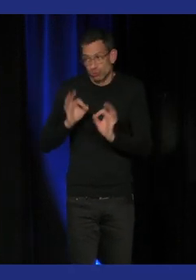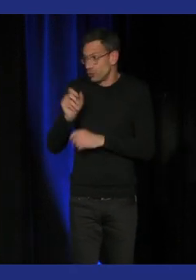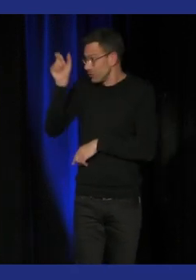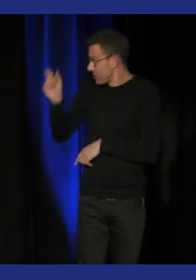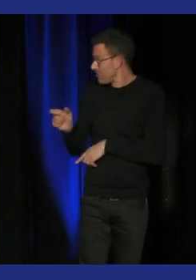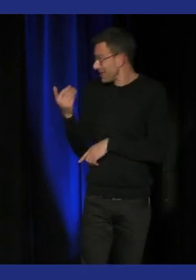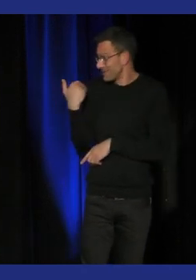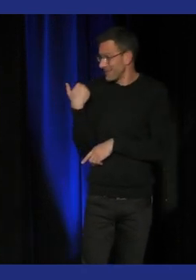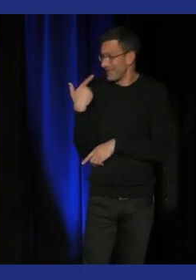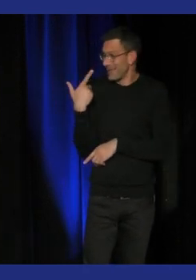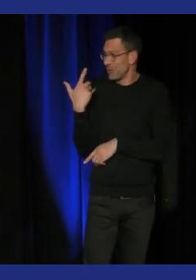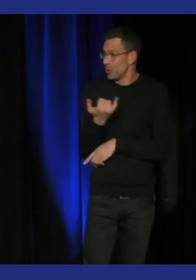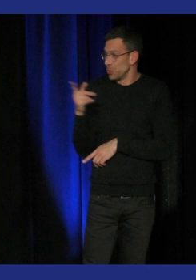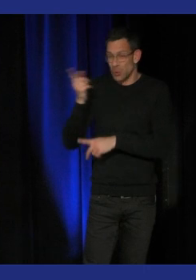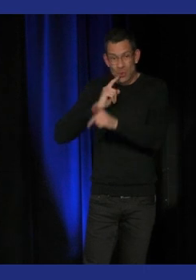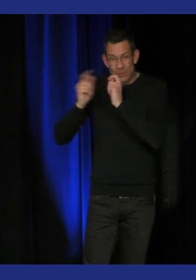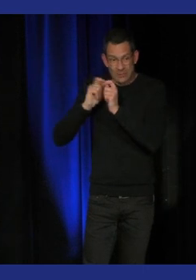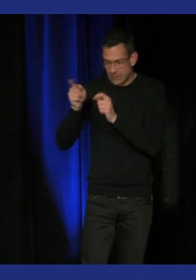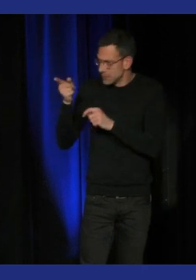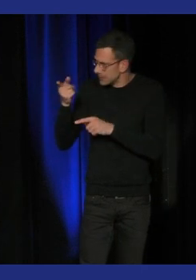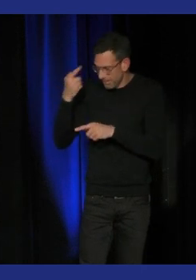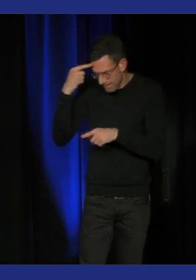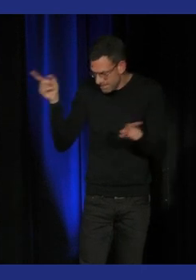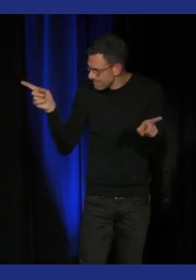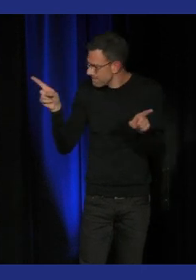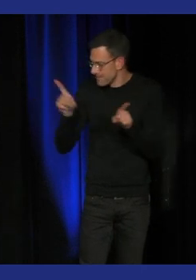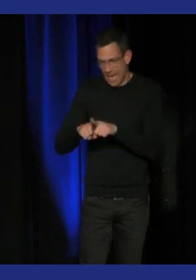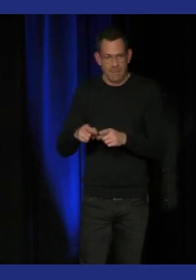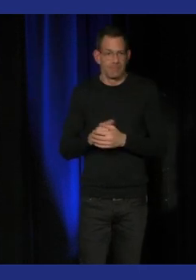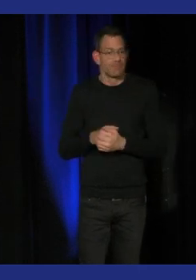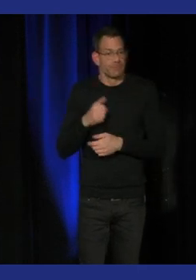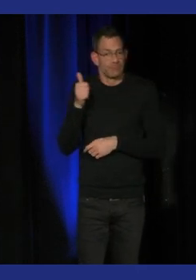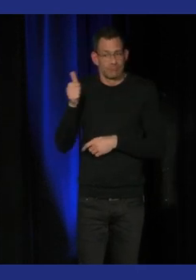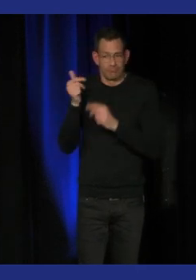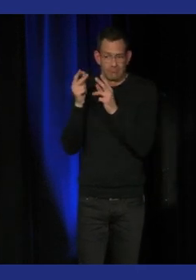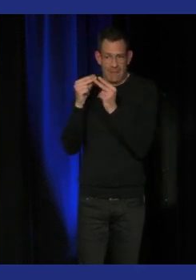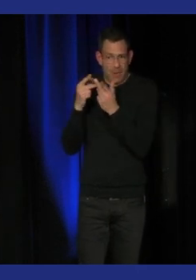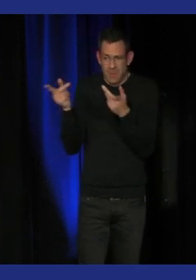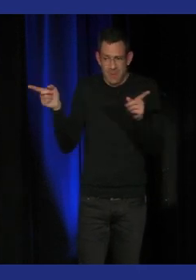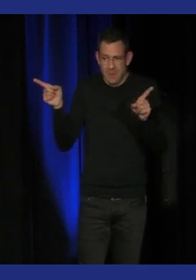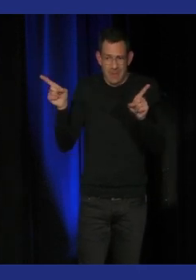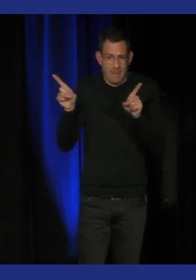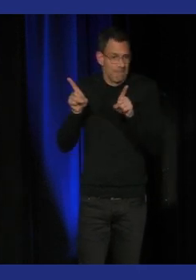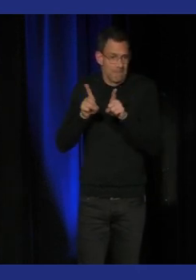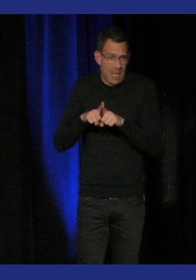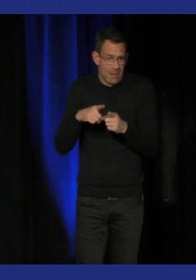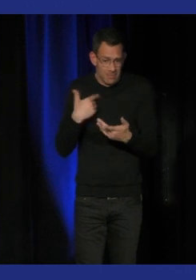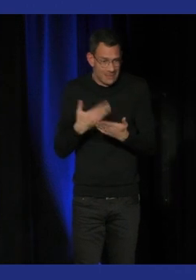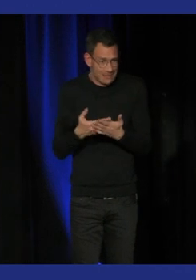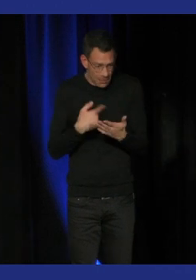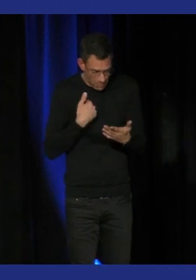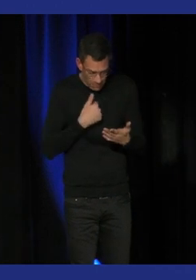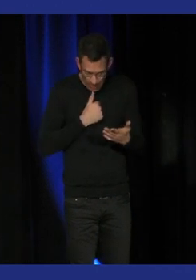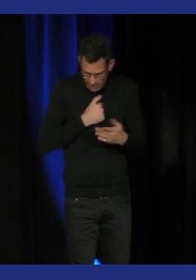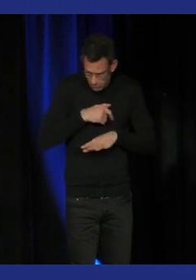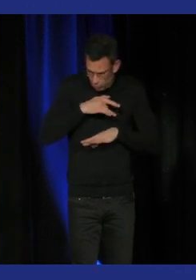qui je discutais lors de la rencontre il y a 2 jours. Ouais, elle m'a raconté exactement ce que j'avais vécu et